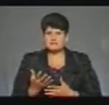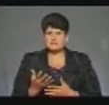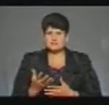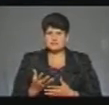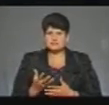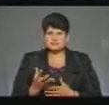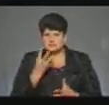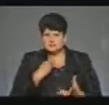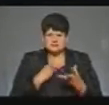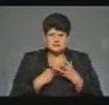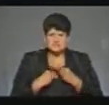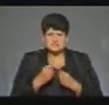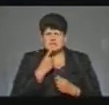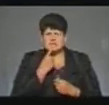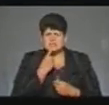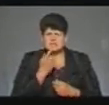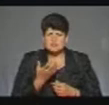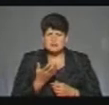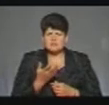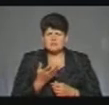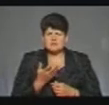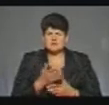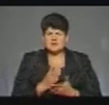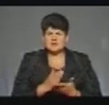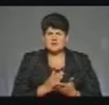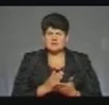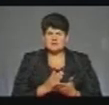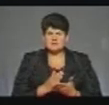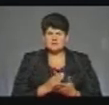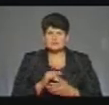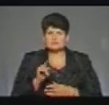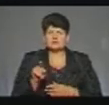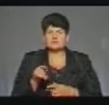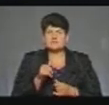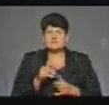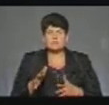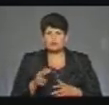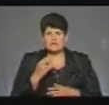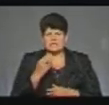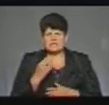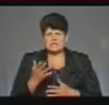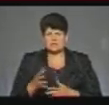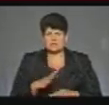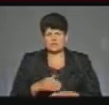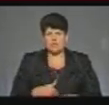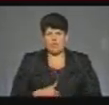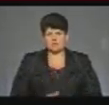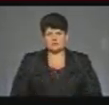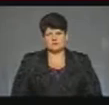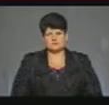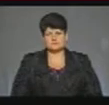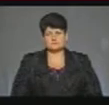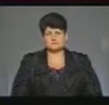їли оце яєчко і з хлібом, тому що вони не могли наїстися, був голод.